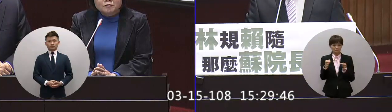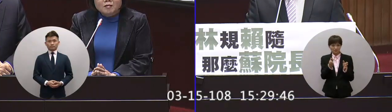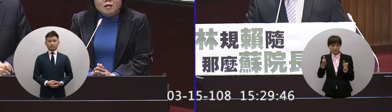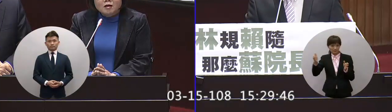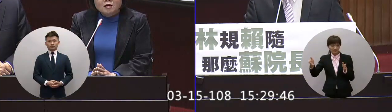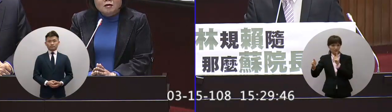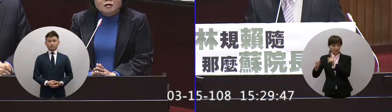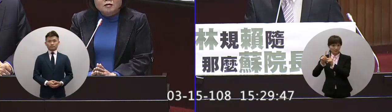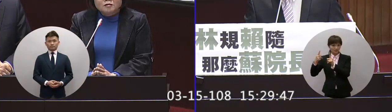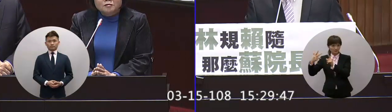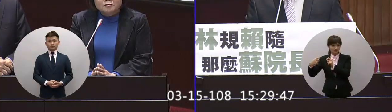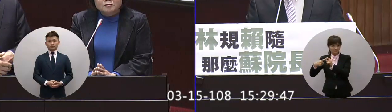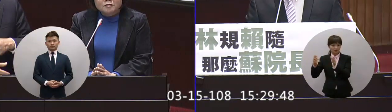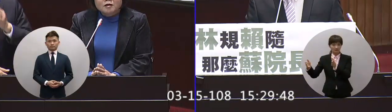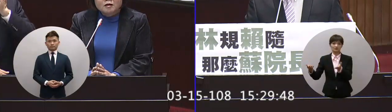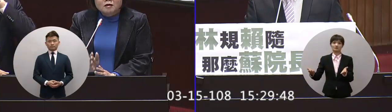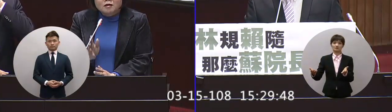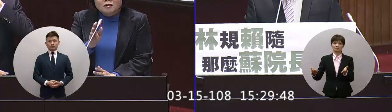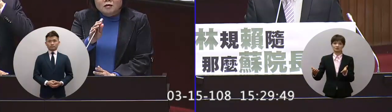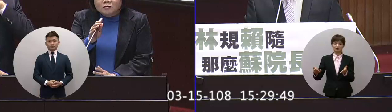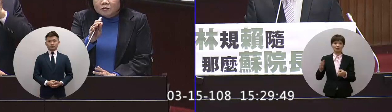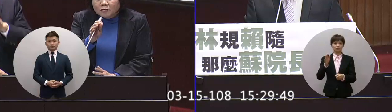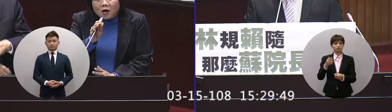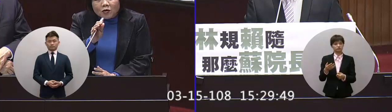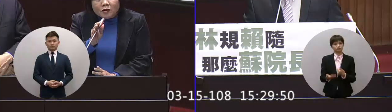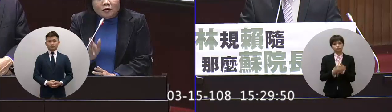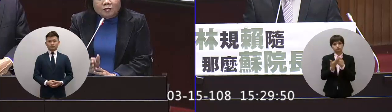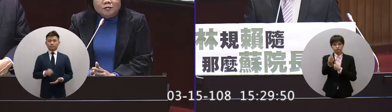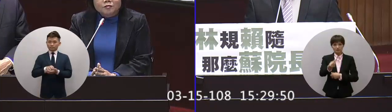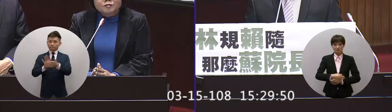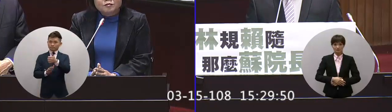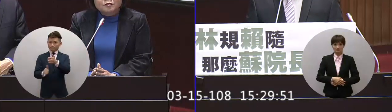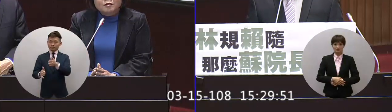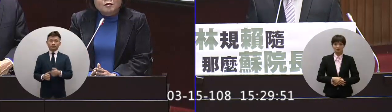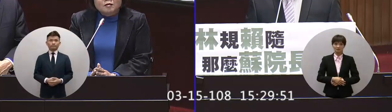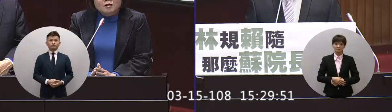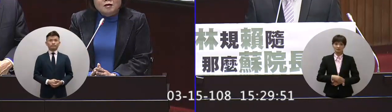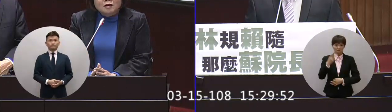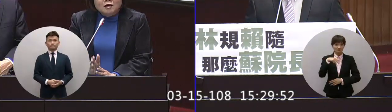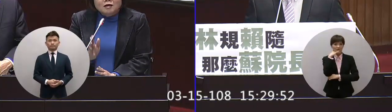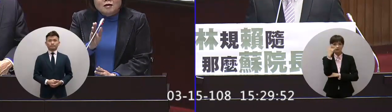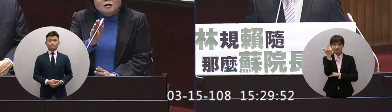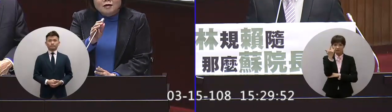啊，于事无补啊。 报告委员， 还有多少时间等你？